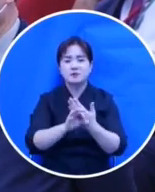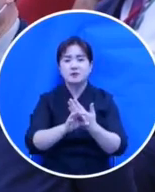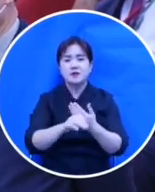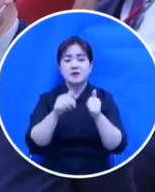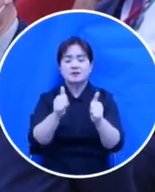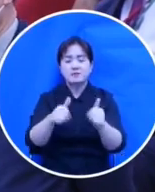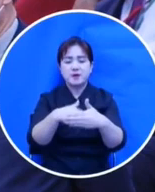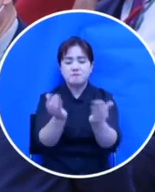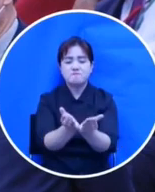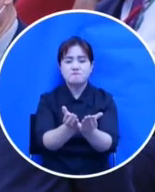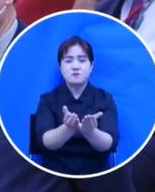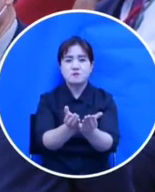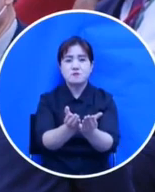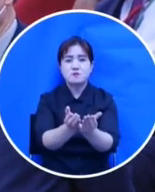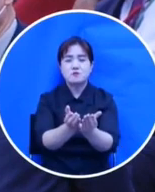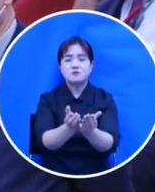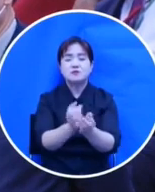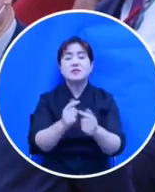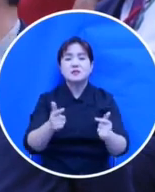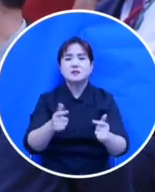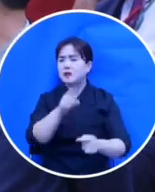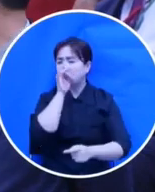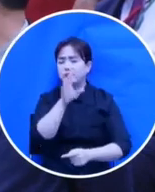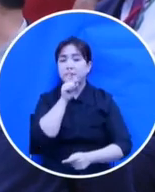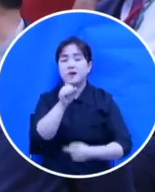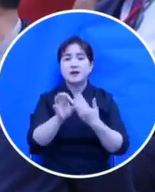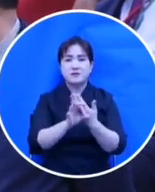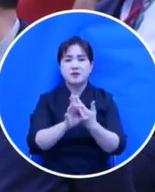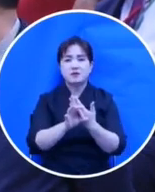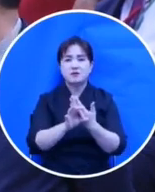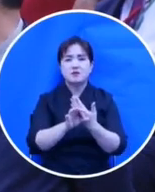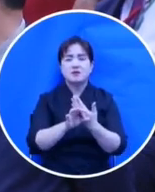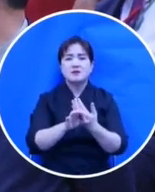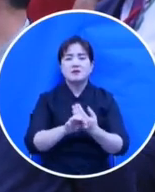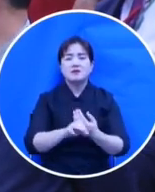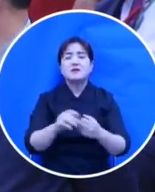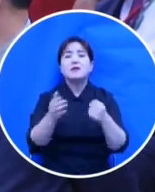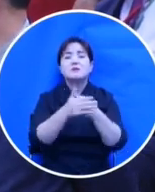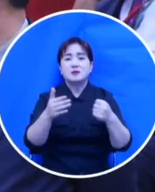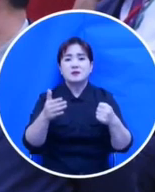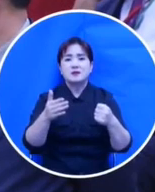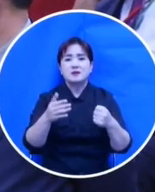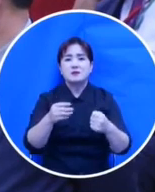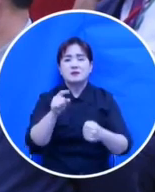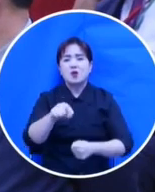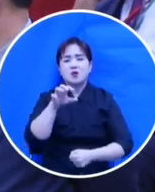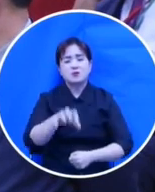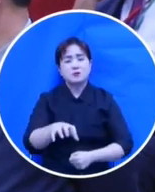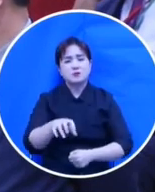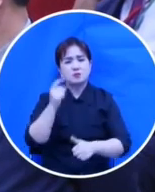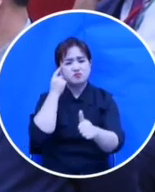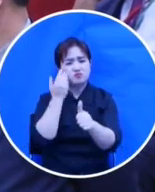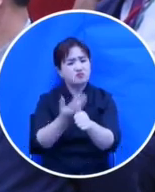재판국원들이 안 된다 법이다라고 이야기하며 국장이 뜻을 거스리기가 어렵습니다. 그러니 여기서 물을 것이